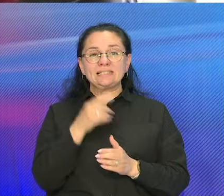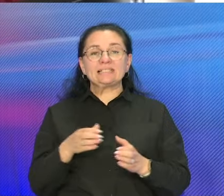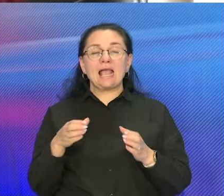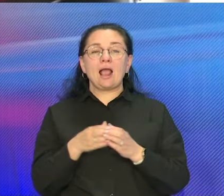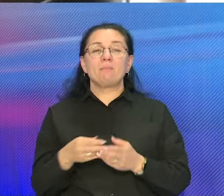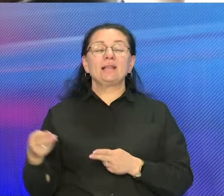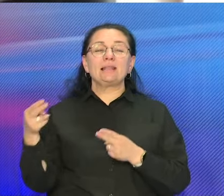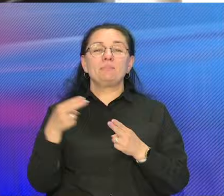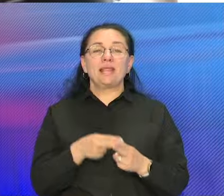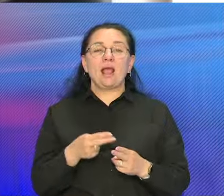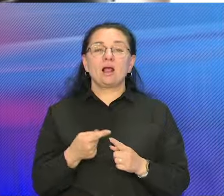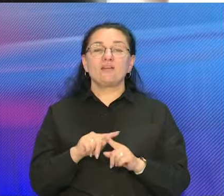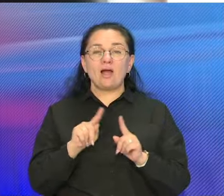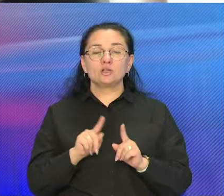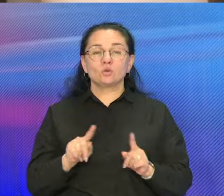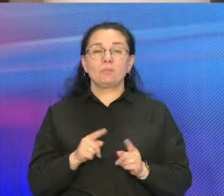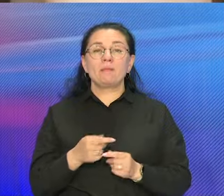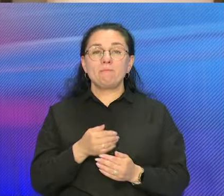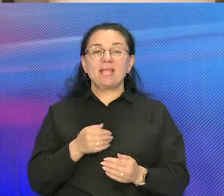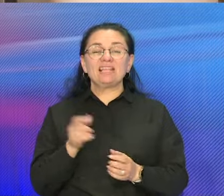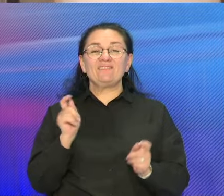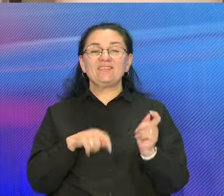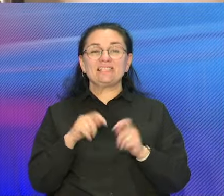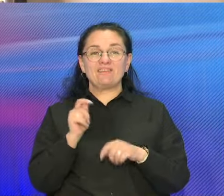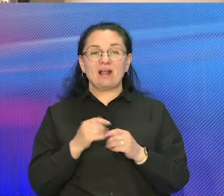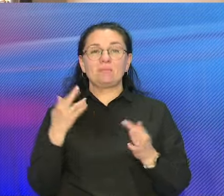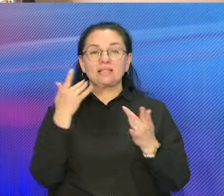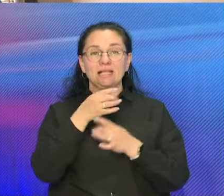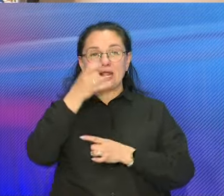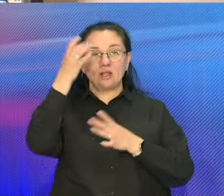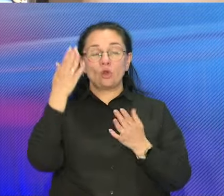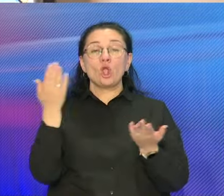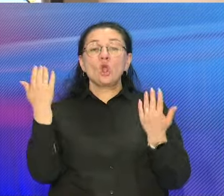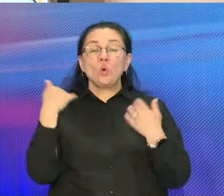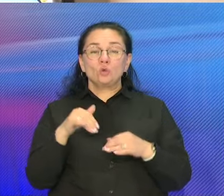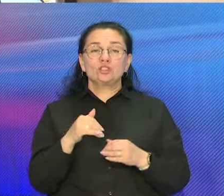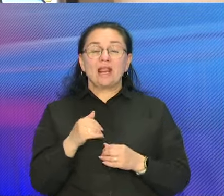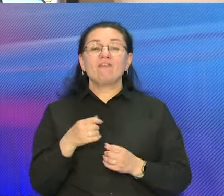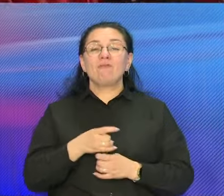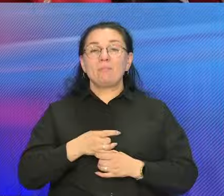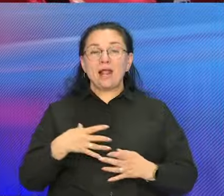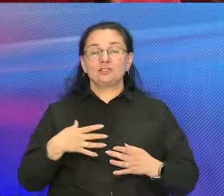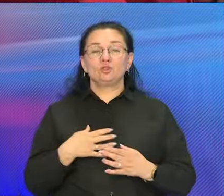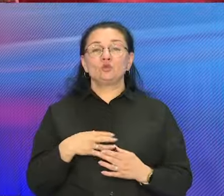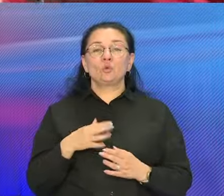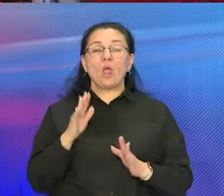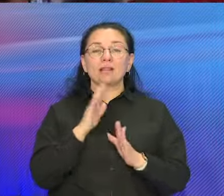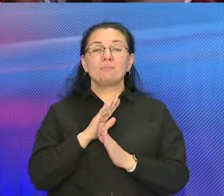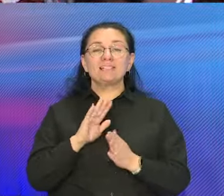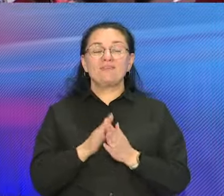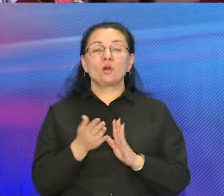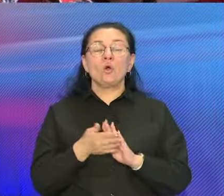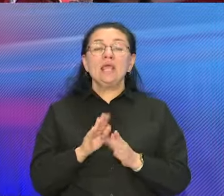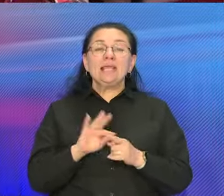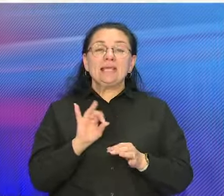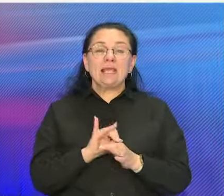проекта «Осабливый период» Напередедни фестивалю национальных культур И поспела уже окунуться у перецвяточную атмосферу Але головная напереде,